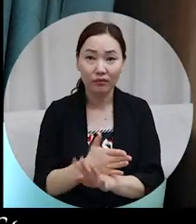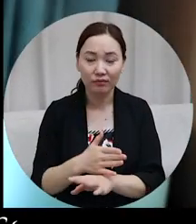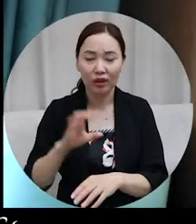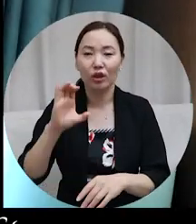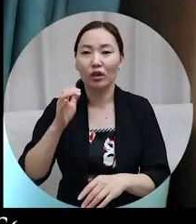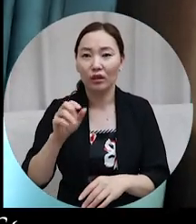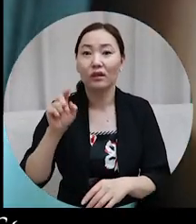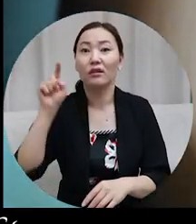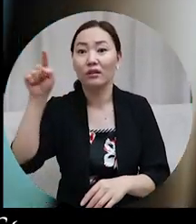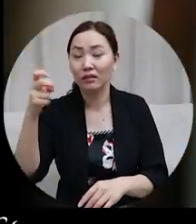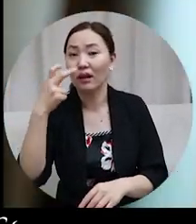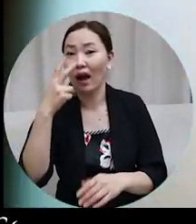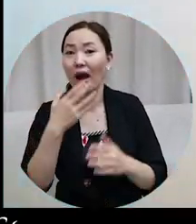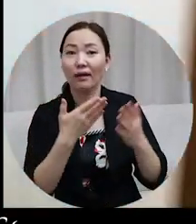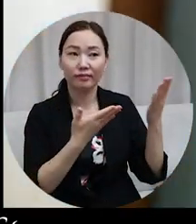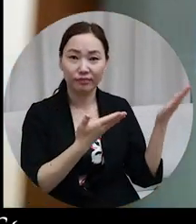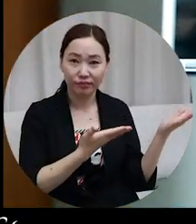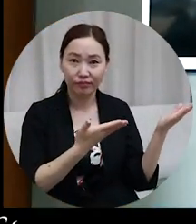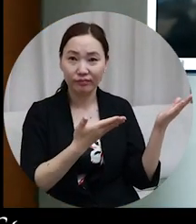цагтаа